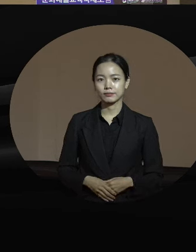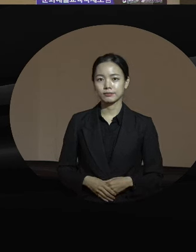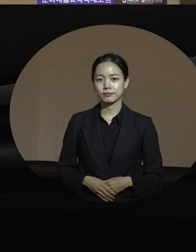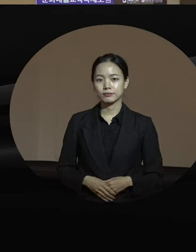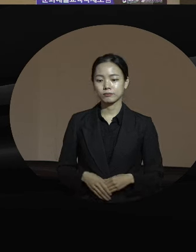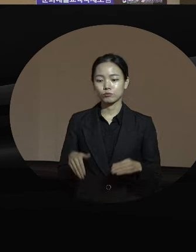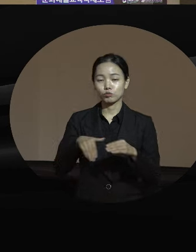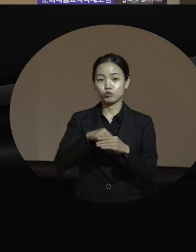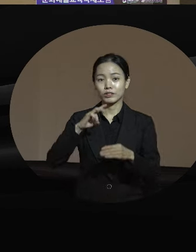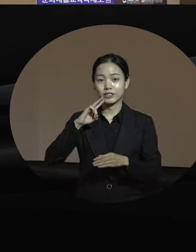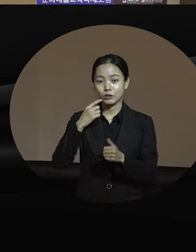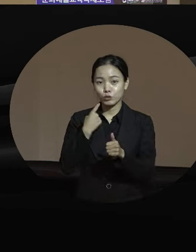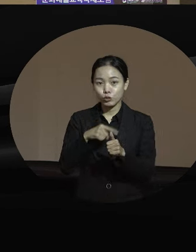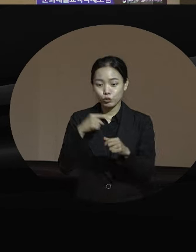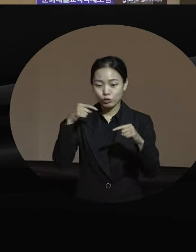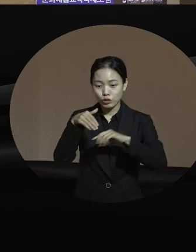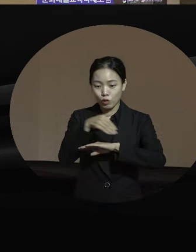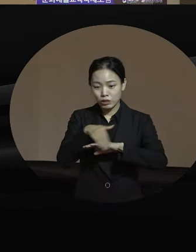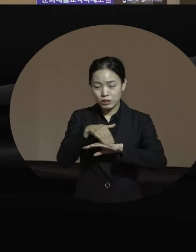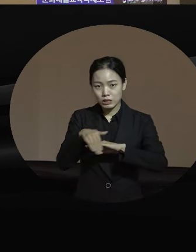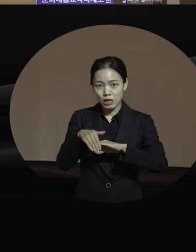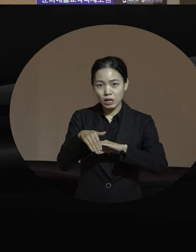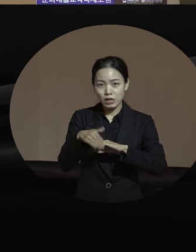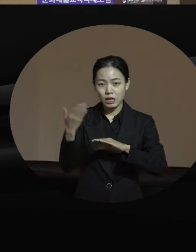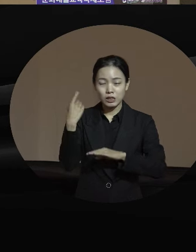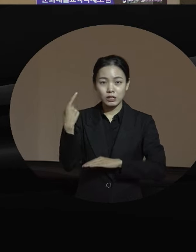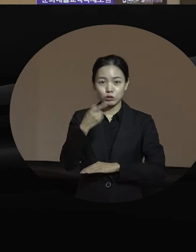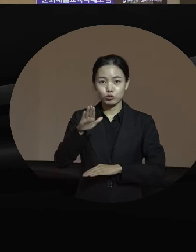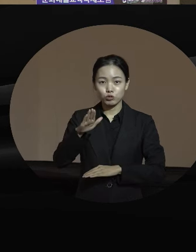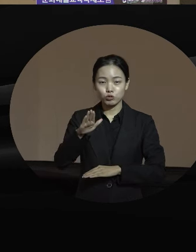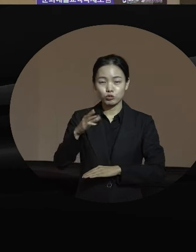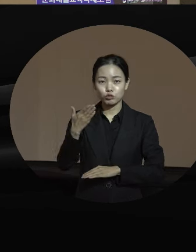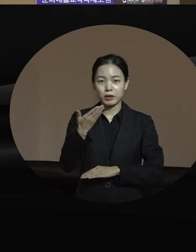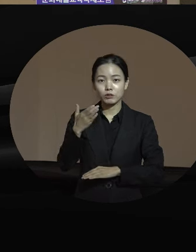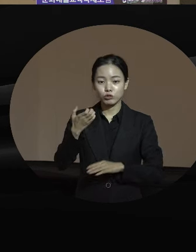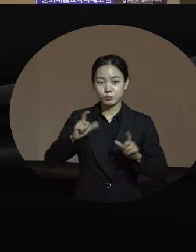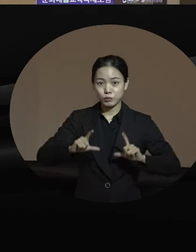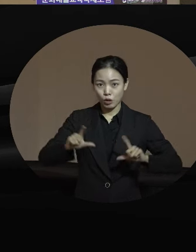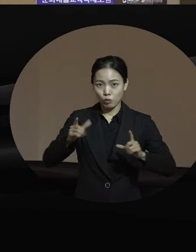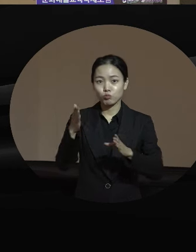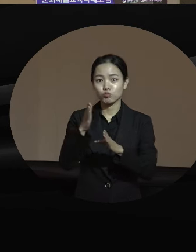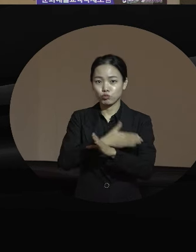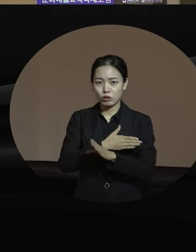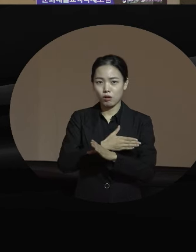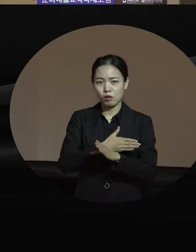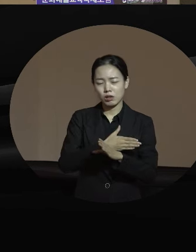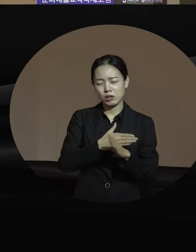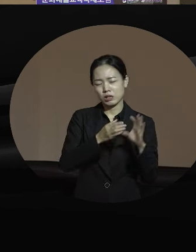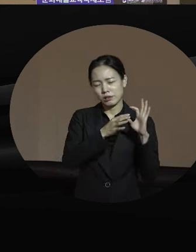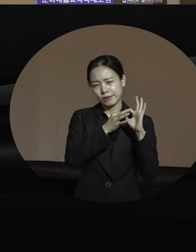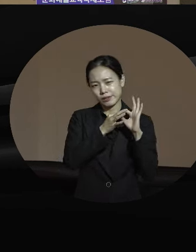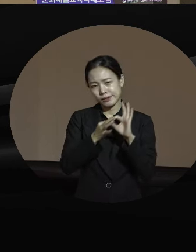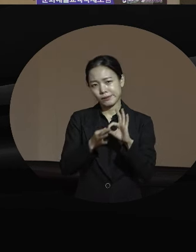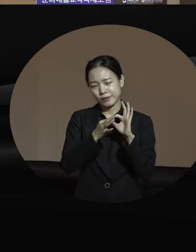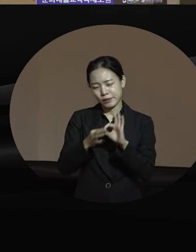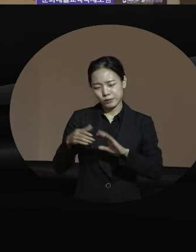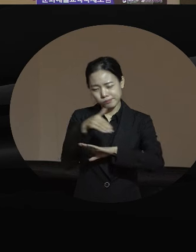특히 문화예술 교육 정책은 1990년대부터 세 가지 방향에서 확장성을 계속하고 있는데요.